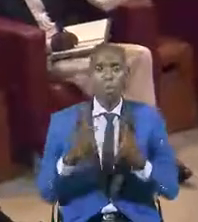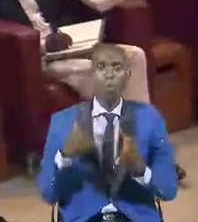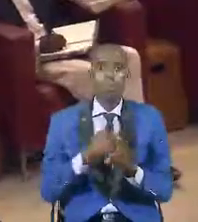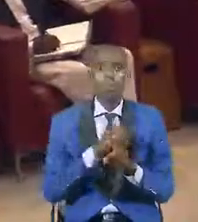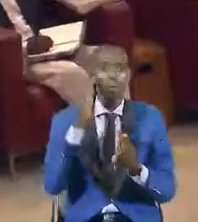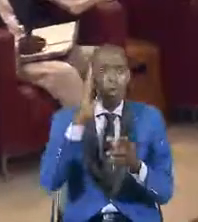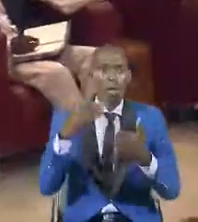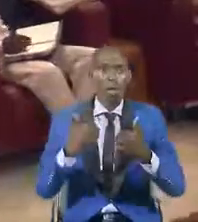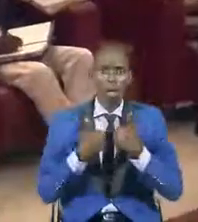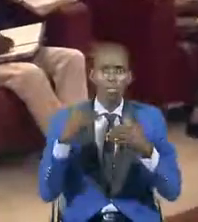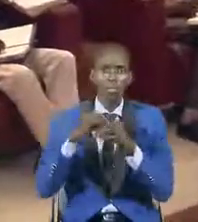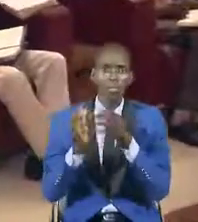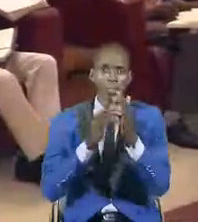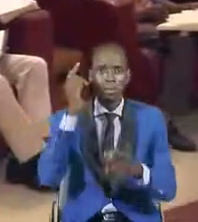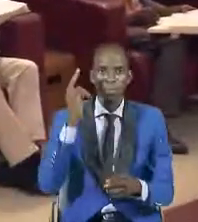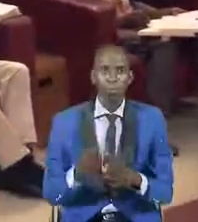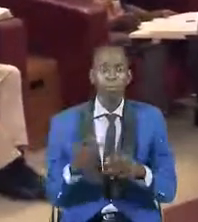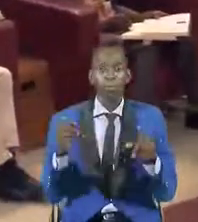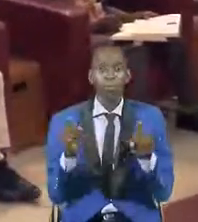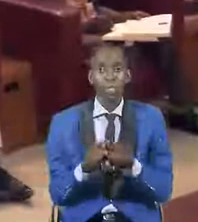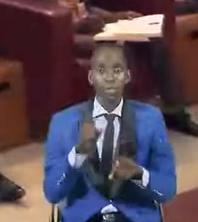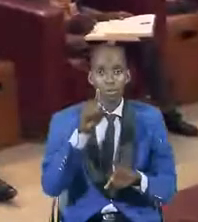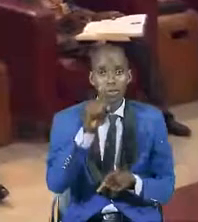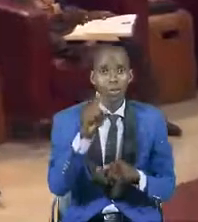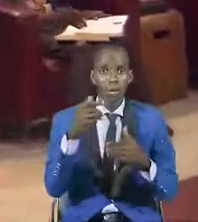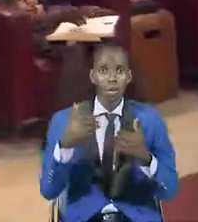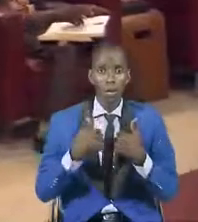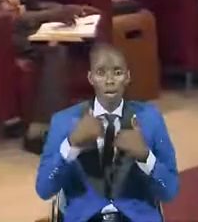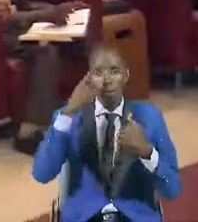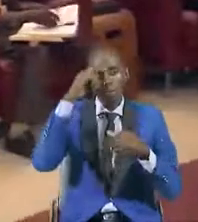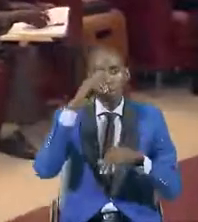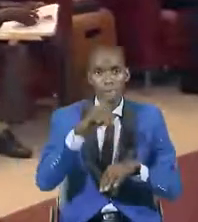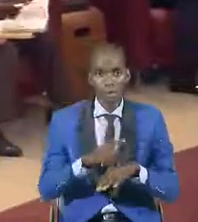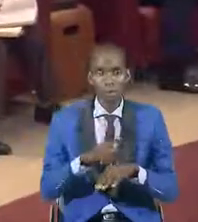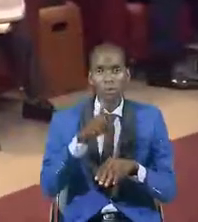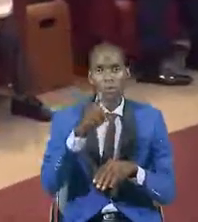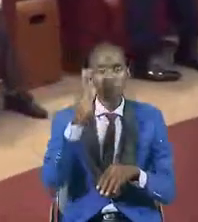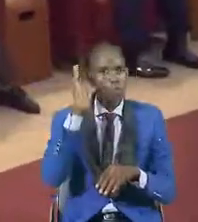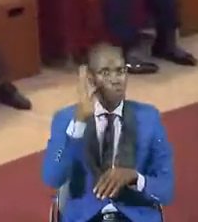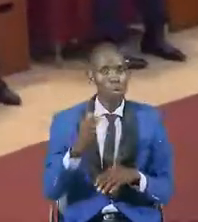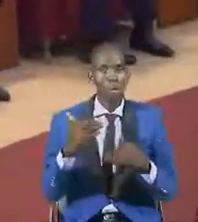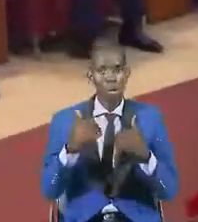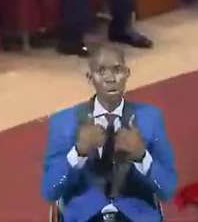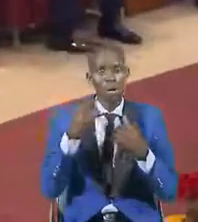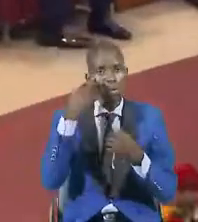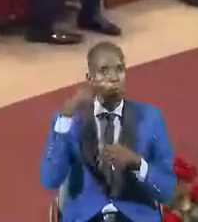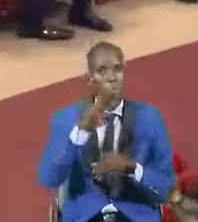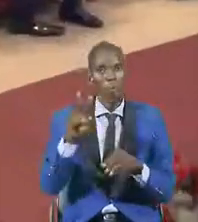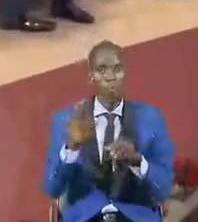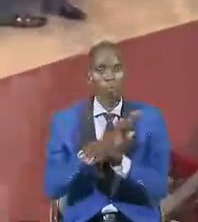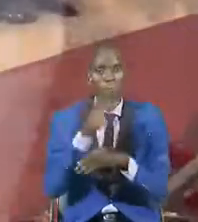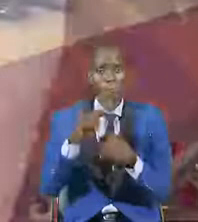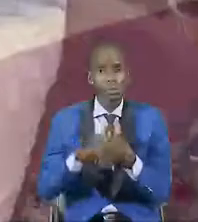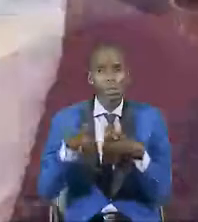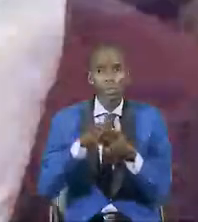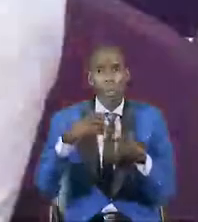nous l'ayons au nom de Jésus-Christ. Comme vous avez la sagesse, vous aurez également